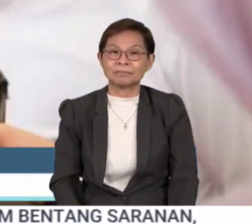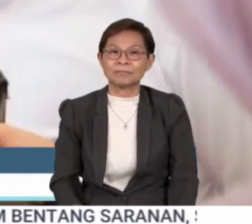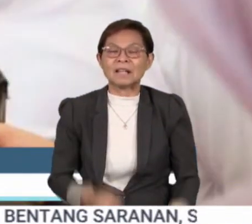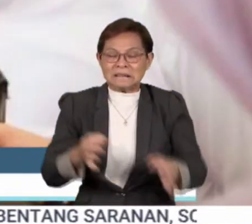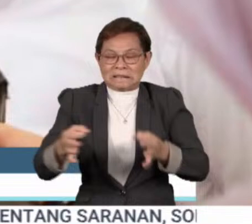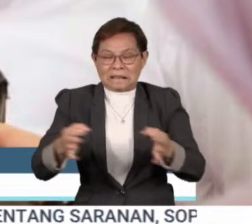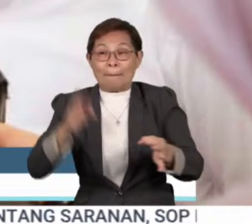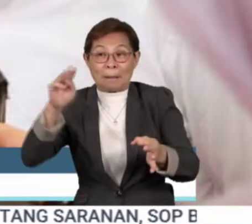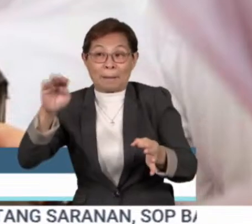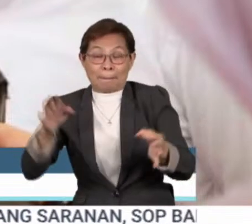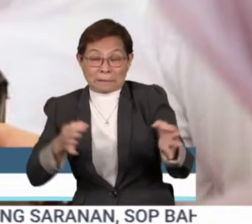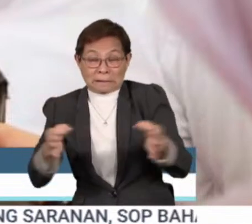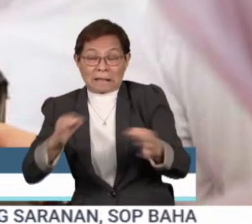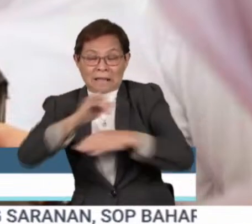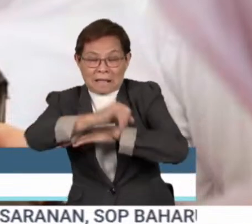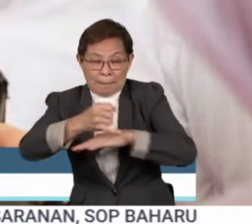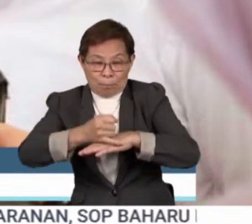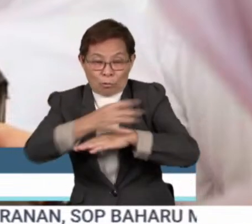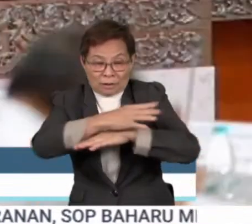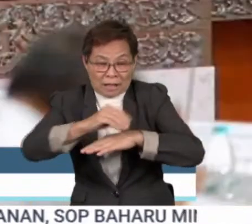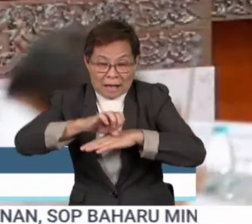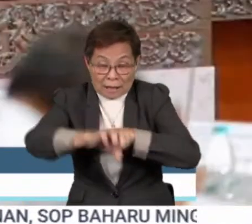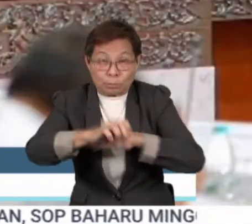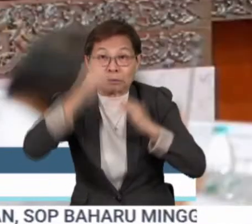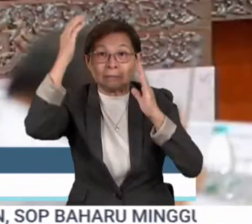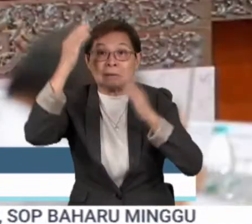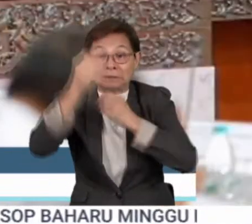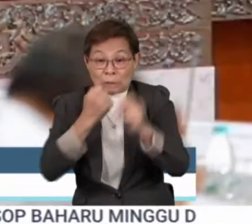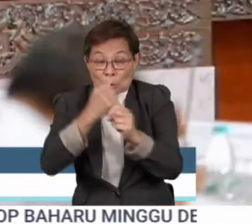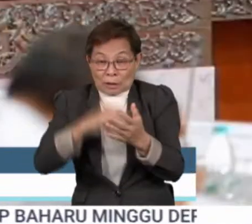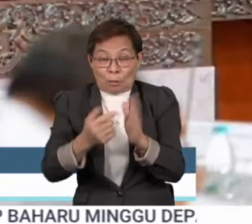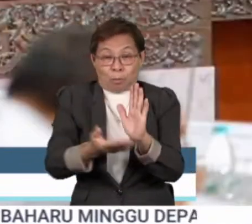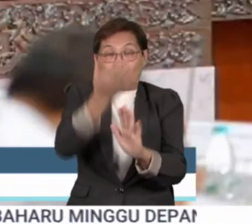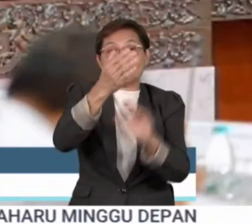Jelas beliau, pendapatan import dan ekspor tahun ini meningkat